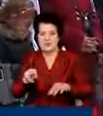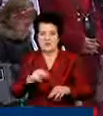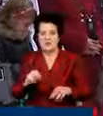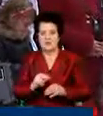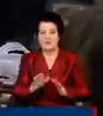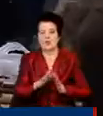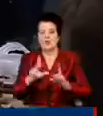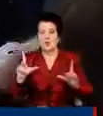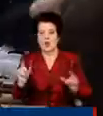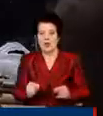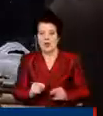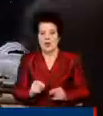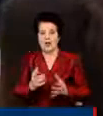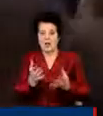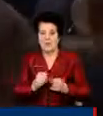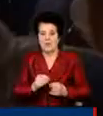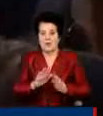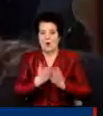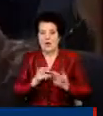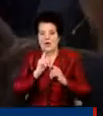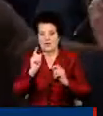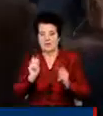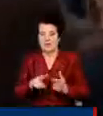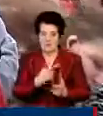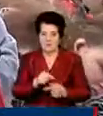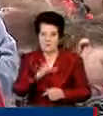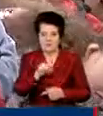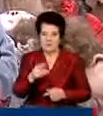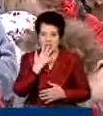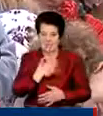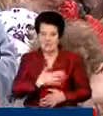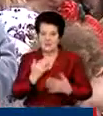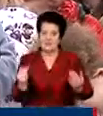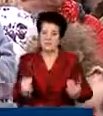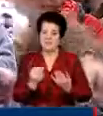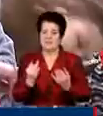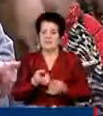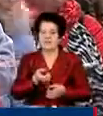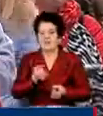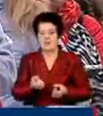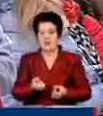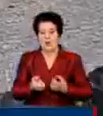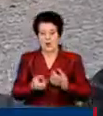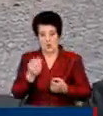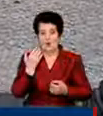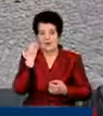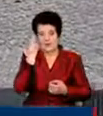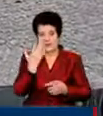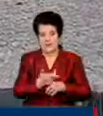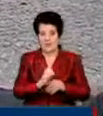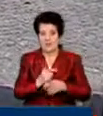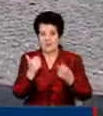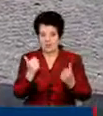literatură școlară. Ideea de a primi o carte în dar pentru ei sau pentru cei dragi li s-a părut interesantă. E o idee foarte bună și ar